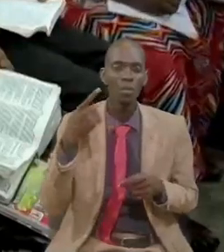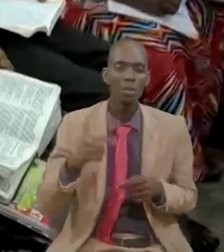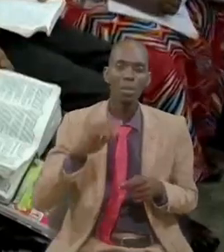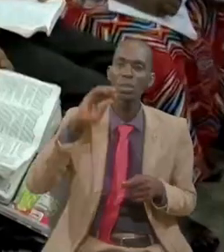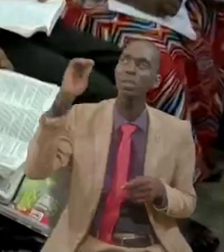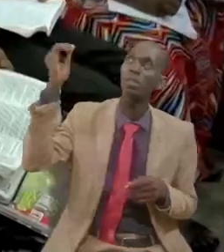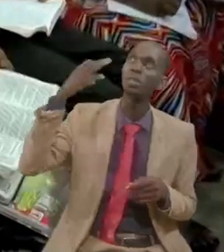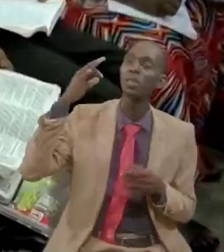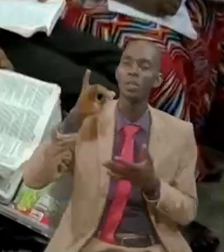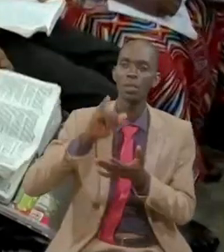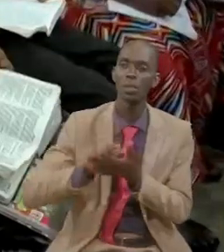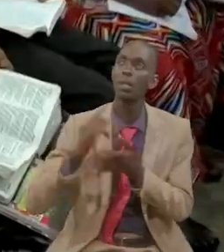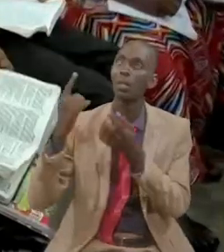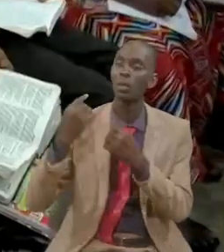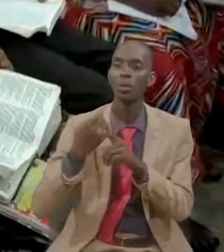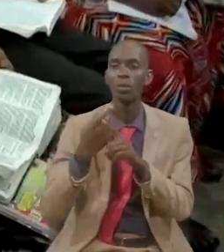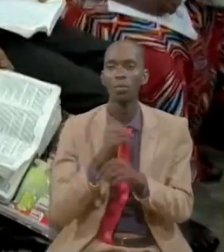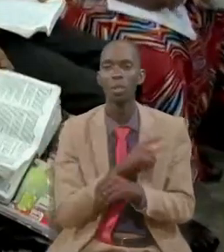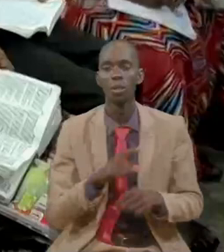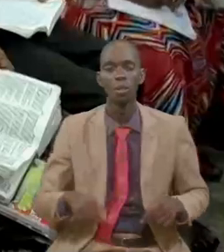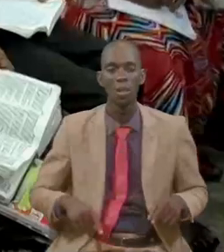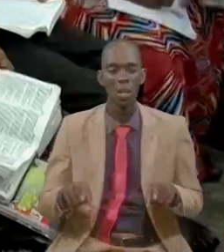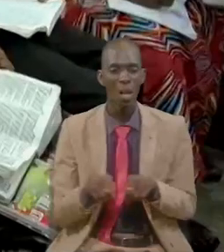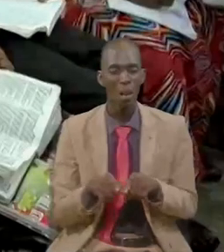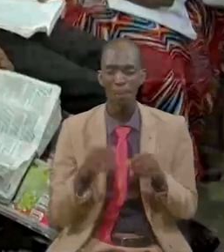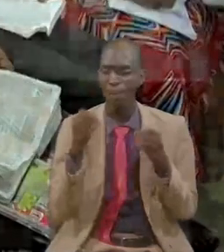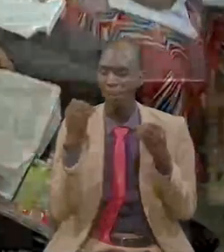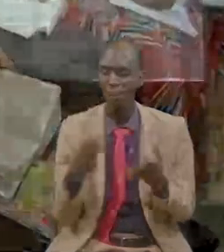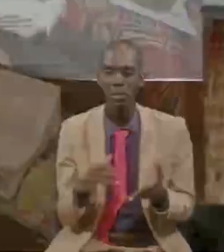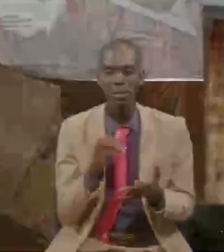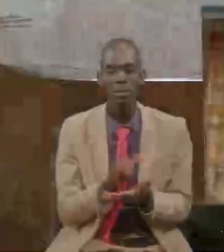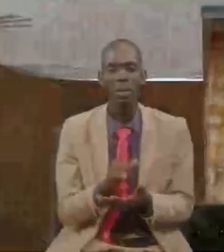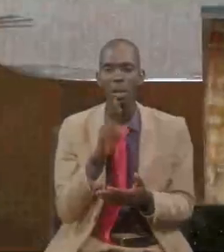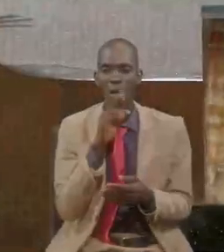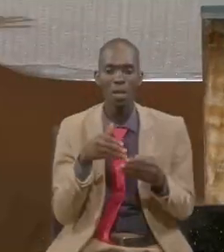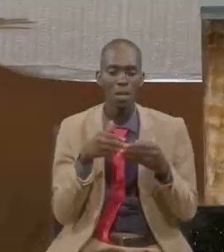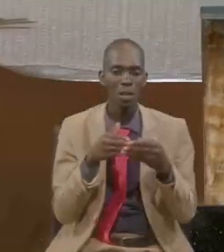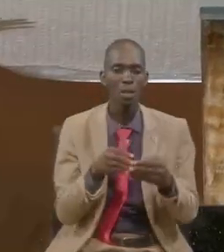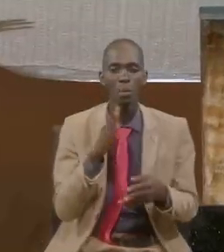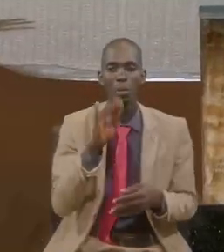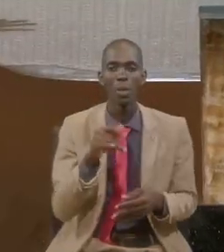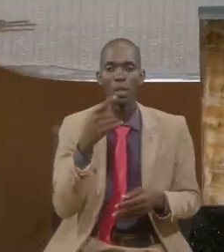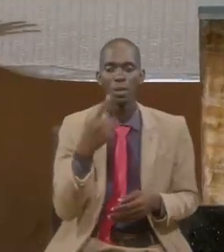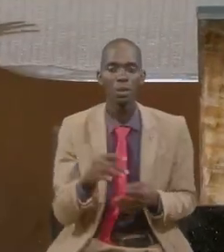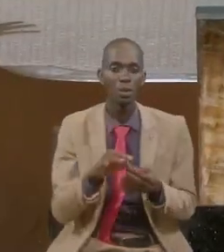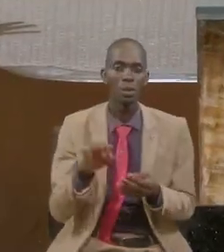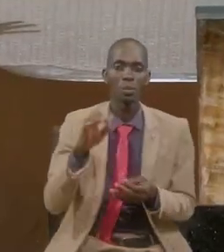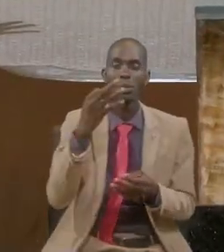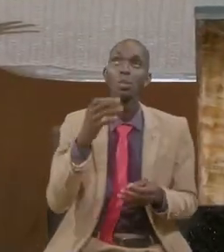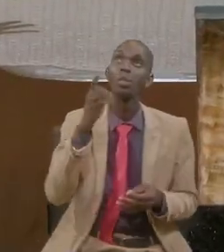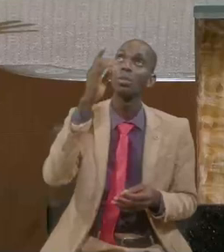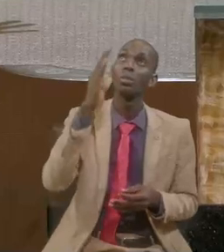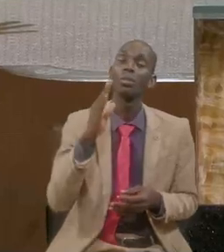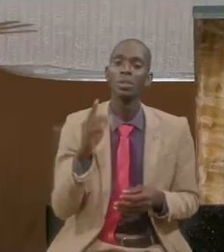la grâce qui vient du Seigneur. Car tous ceux qui sont conduits par l'Esprit de Dieu